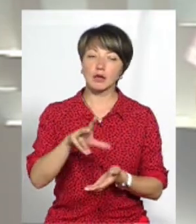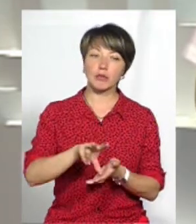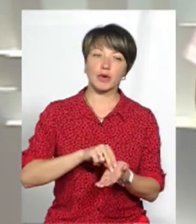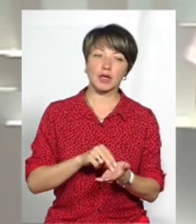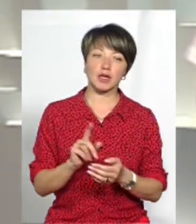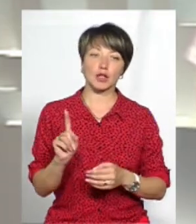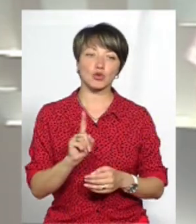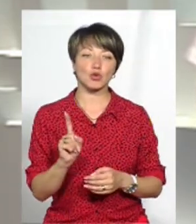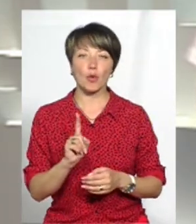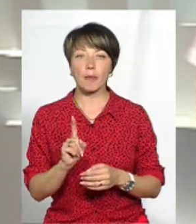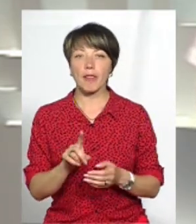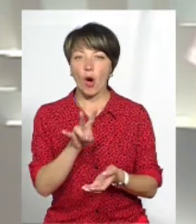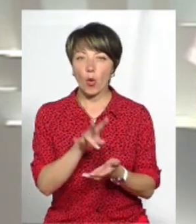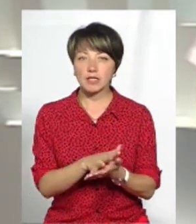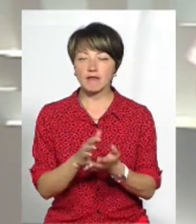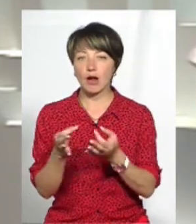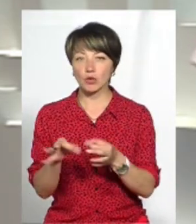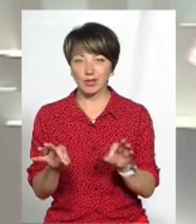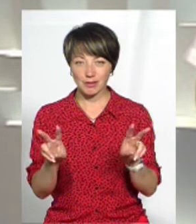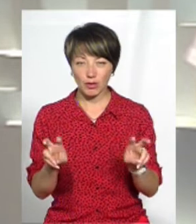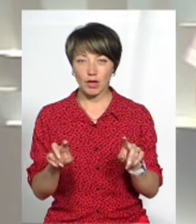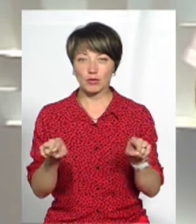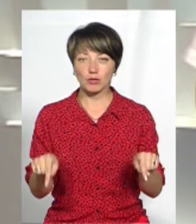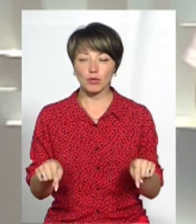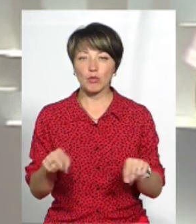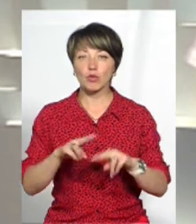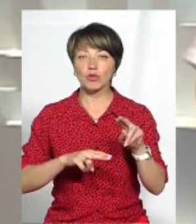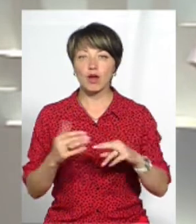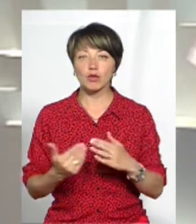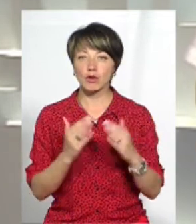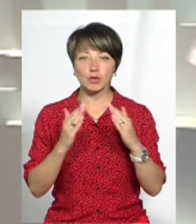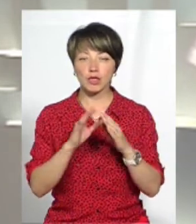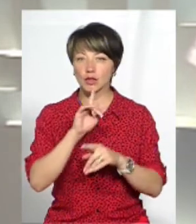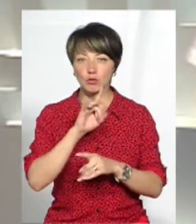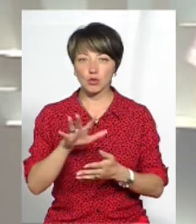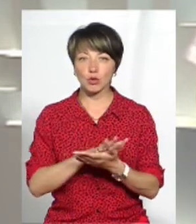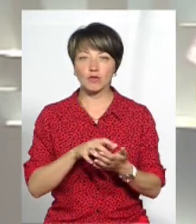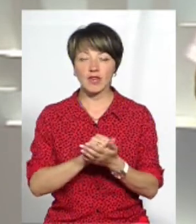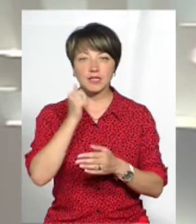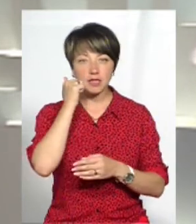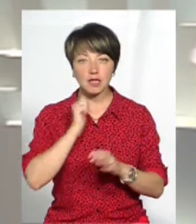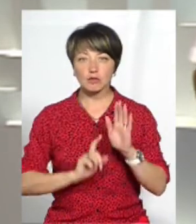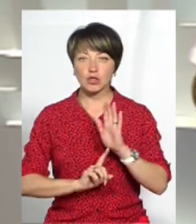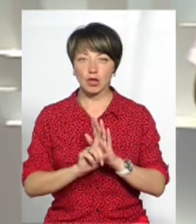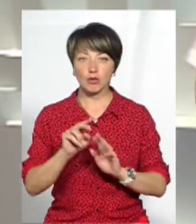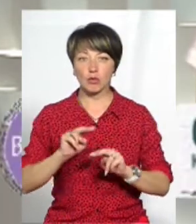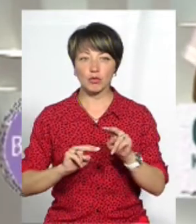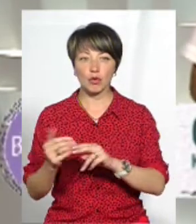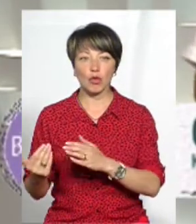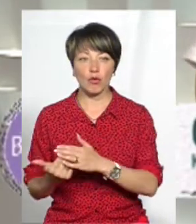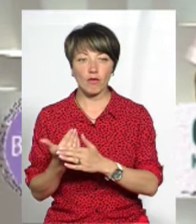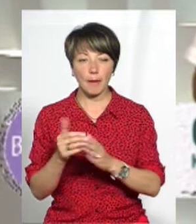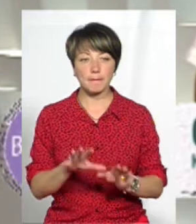що консерватори-демократи для того, щоб побудувати новий будинок, вони не будуть зразу руйнувати старий. Вони спочатку побудують